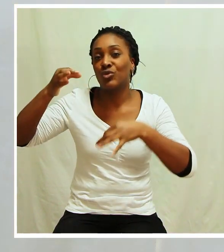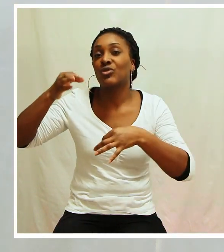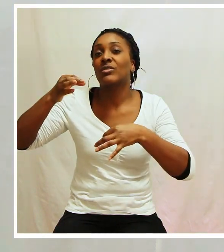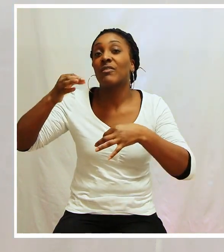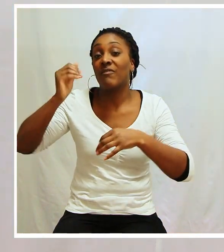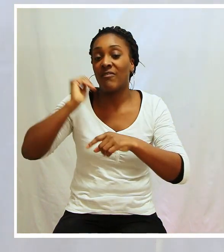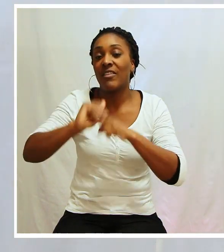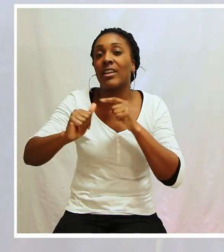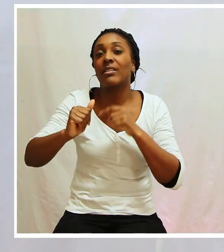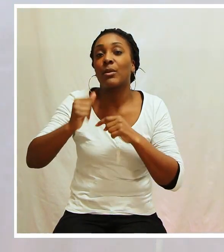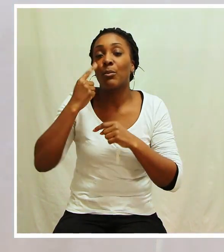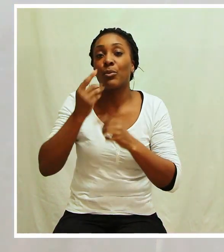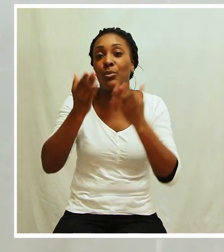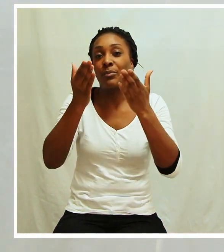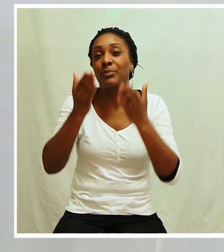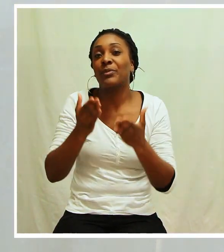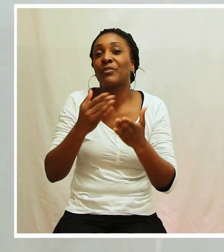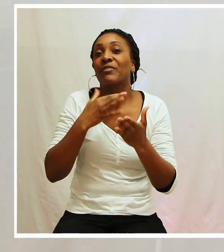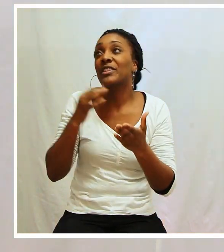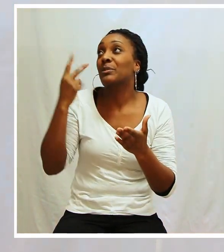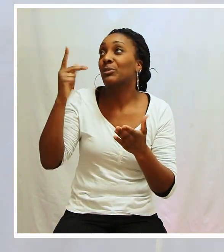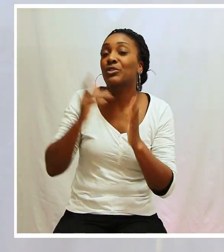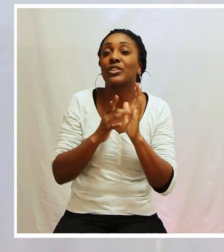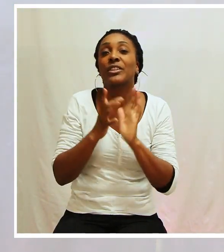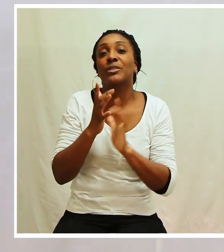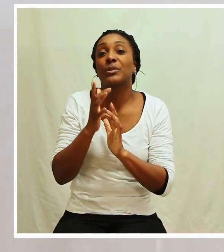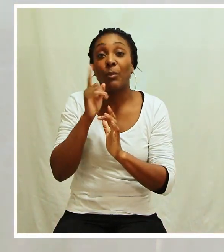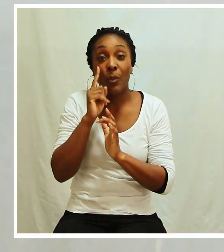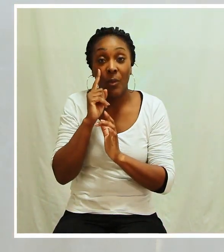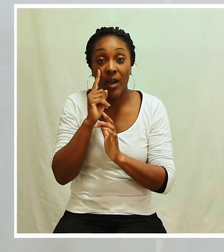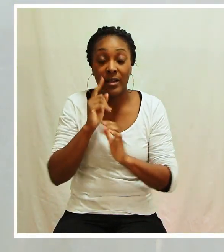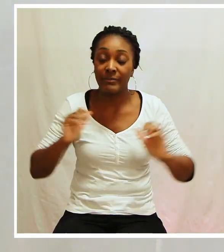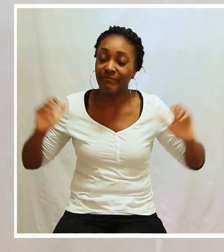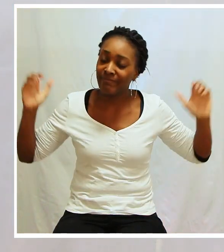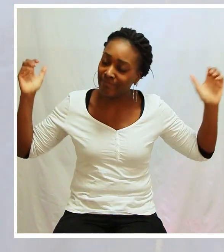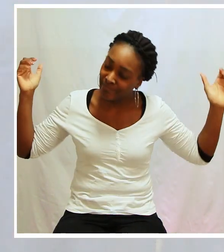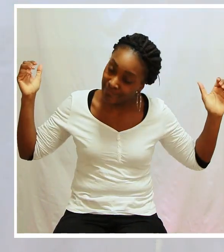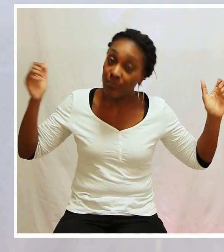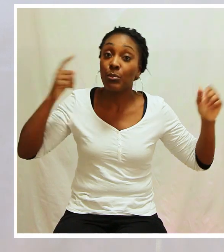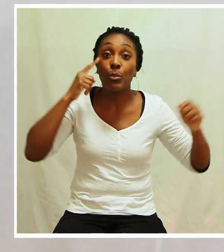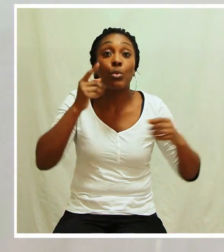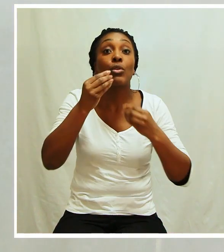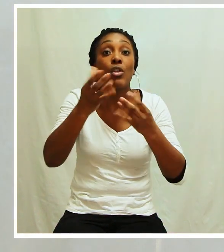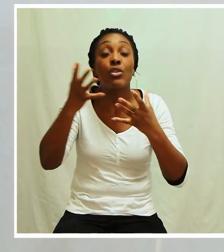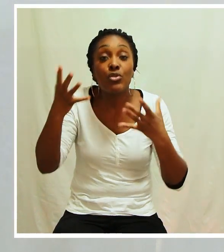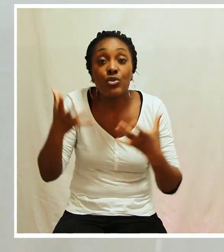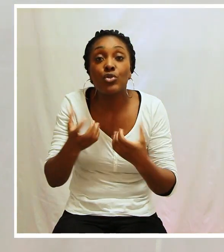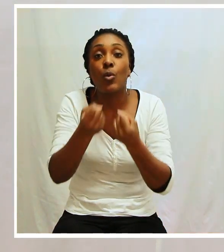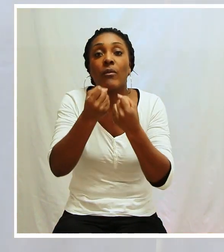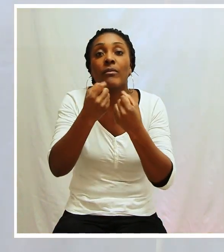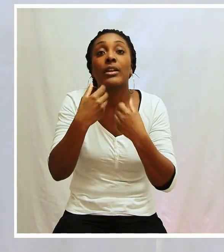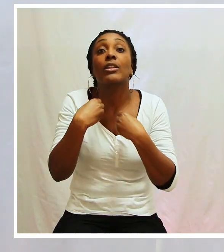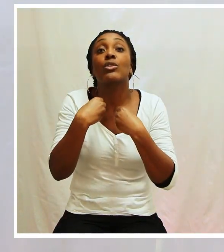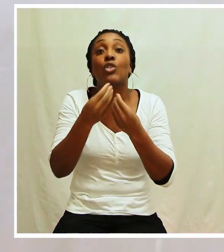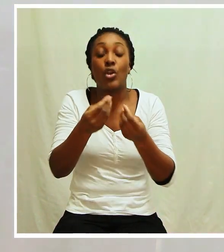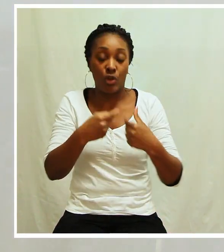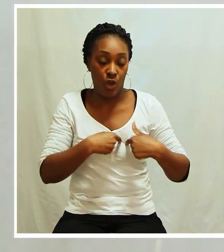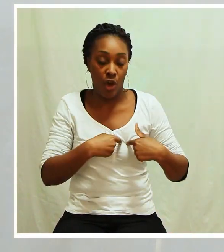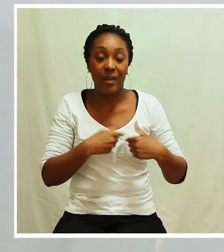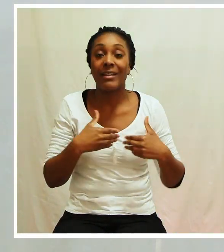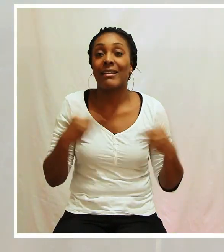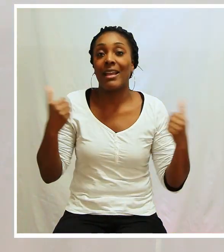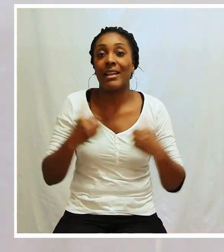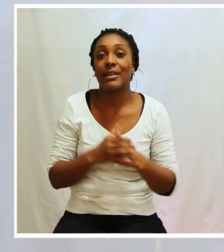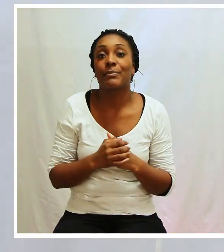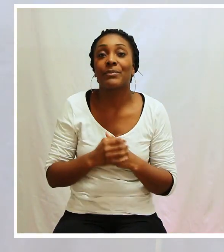réaliser pleinement sur la vie de son fils. Pourquoi? Parce qu'il voulait te sauver et me sauver et guérir ton cœur comme le mien. Et si aujourd'hui tu te